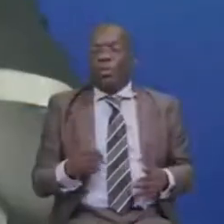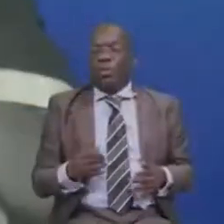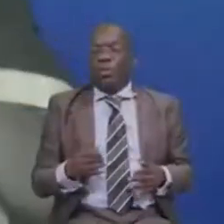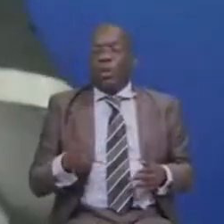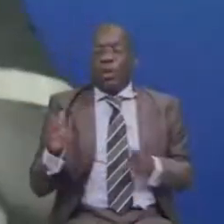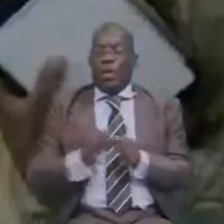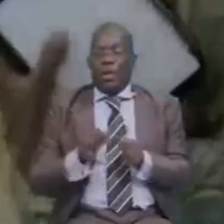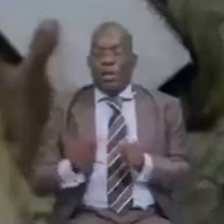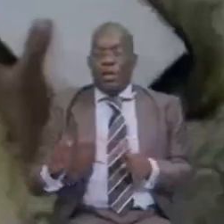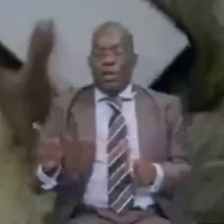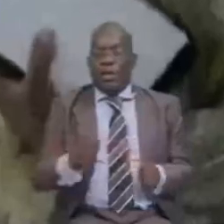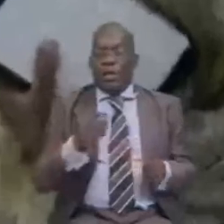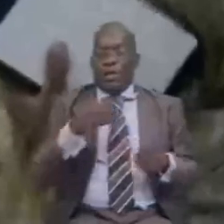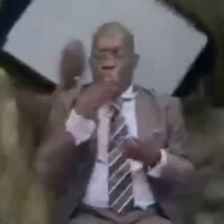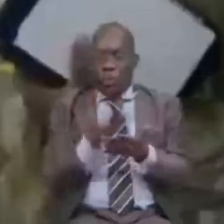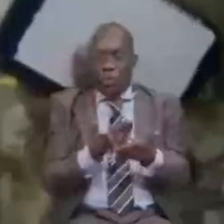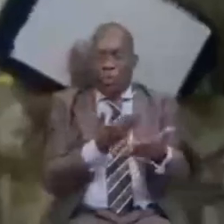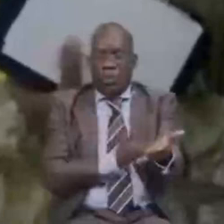tous.